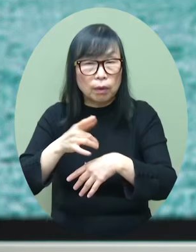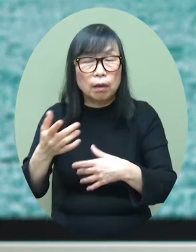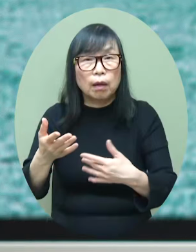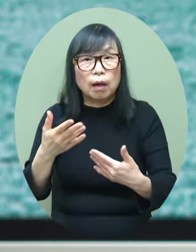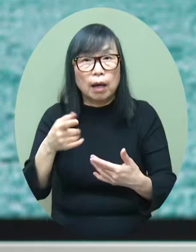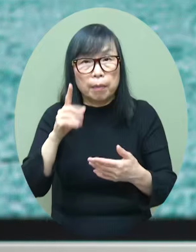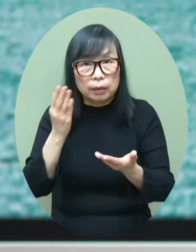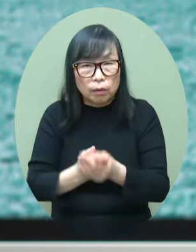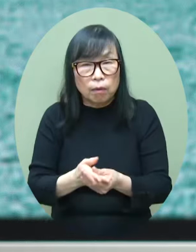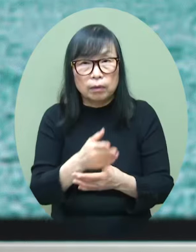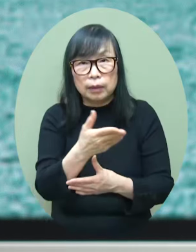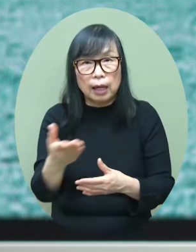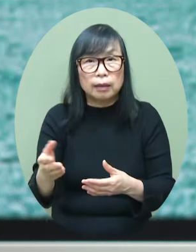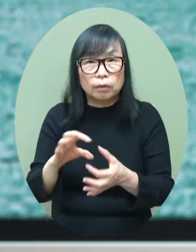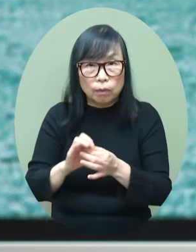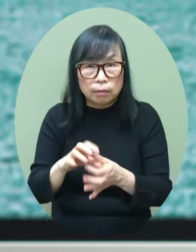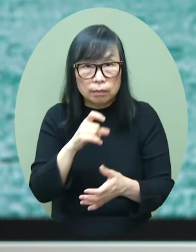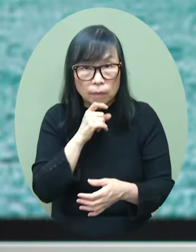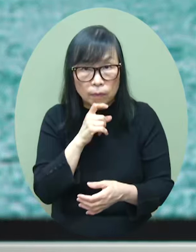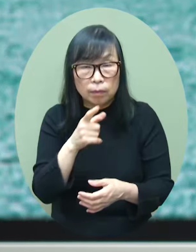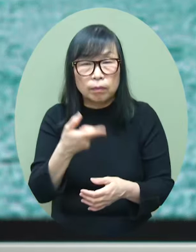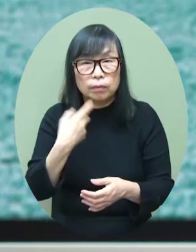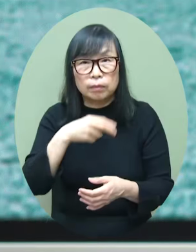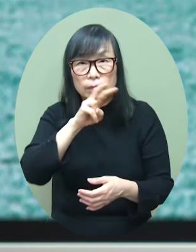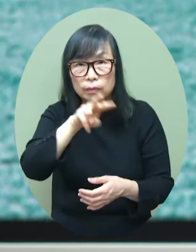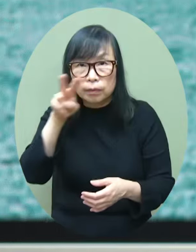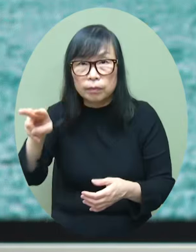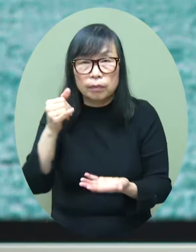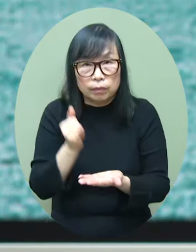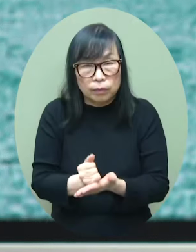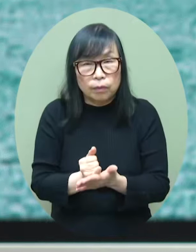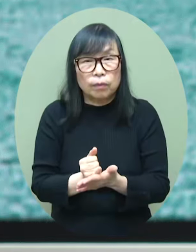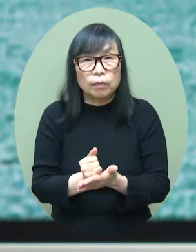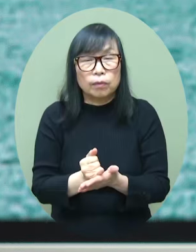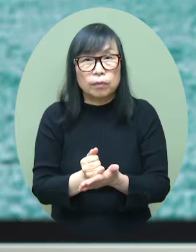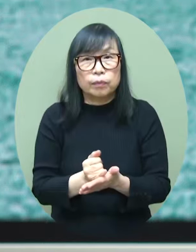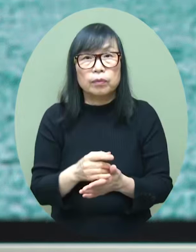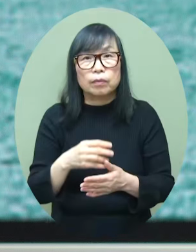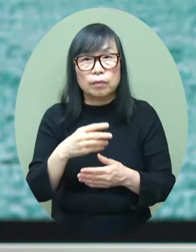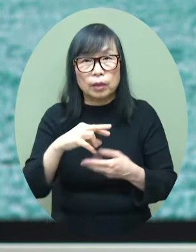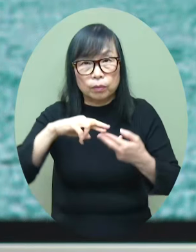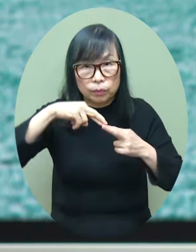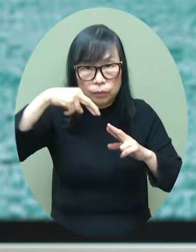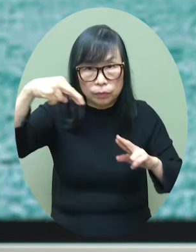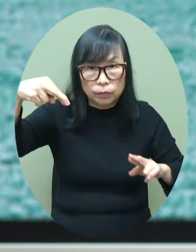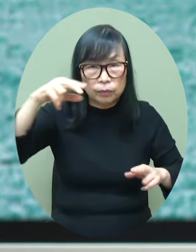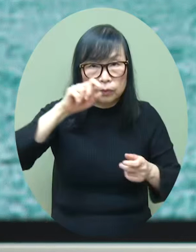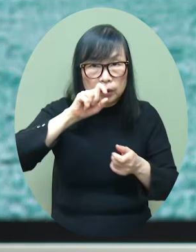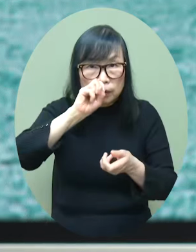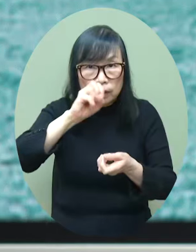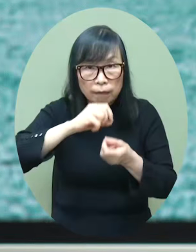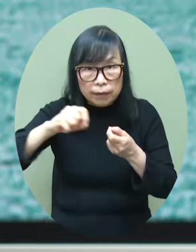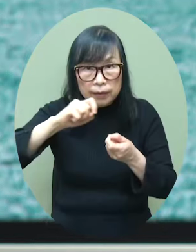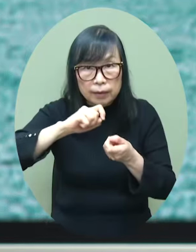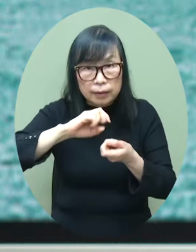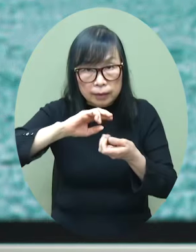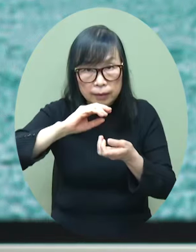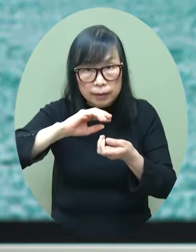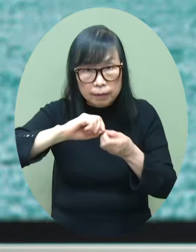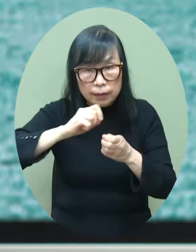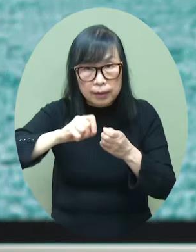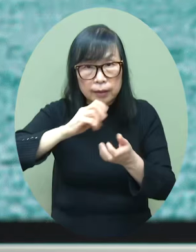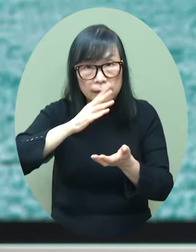案係咪真係大家都相關咧？我哋都要睇翻真係坐位啦，同埋嗰個全基因分析再睇清楚嘅嚇。